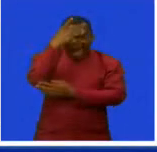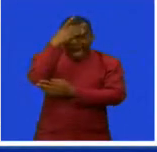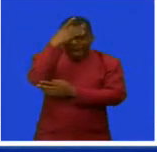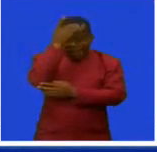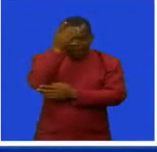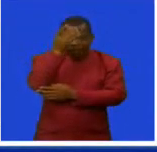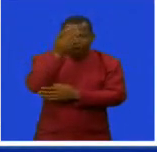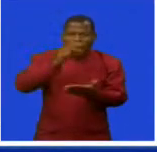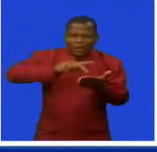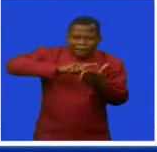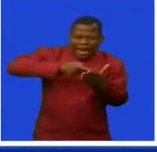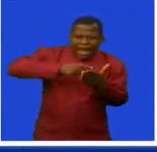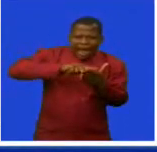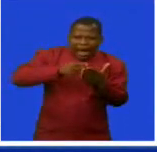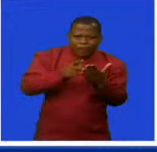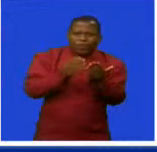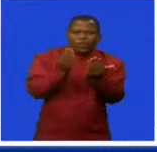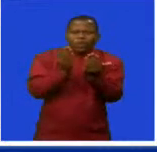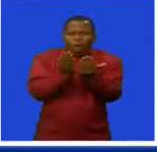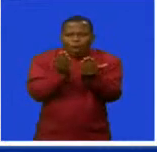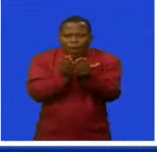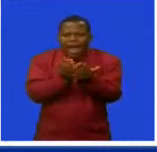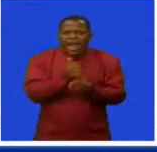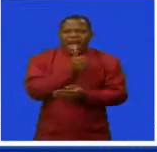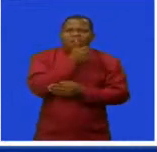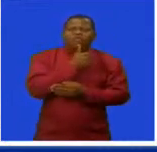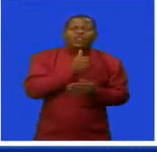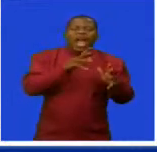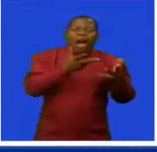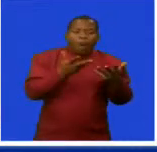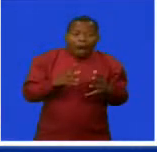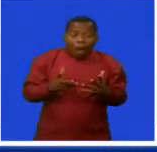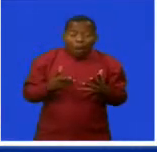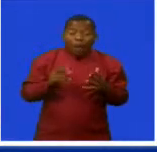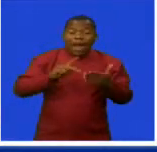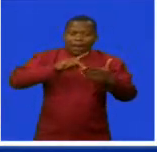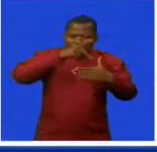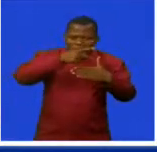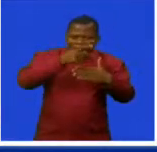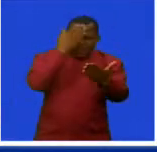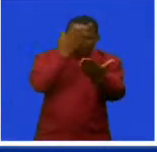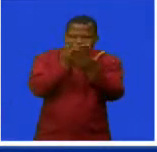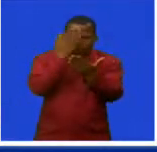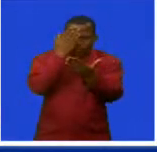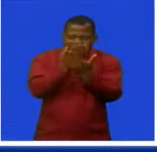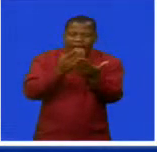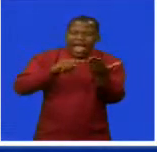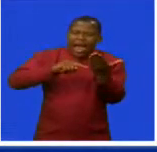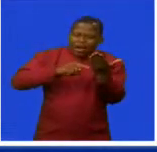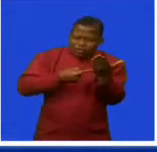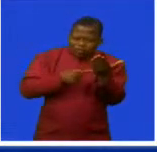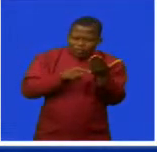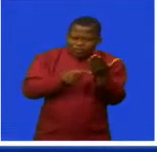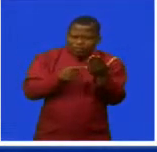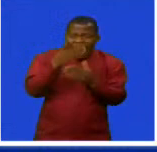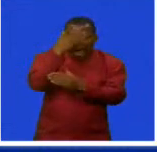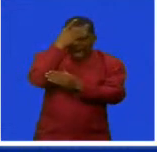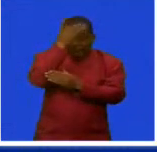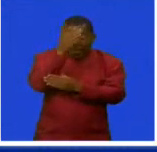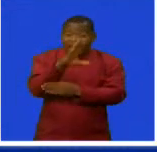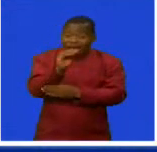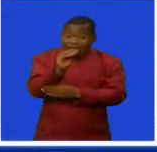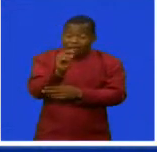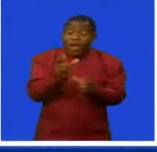lekuthi tikolwa tingalisebentisa kanjani ihlelo lekufunza ngetecwephesha. Kuloku uhulumende sewakhe libandla lelitawusebenta